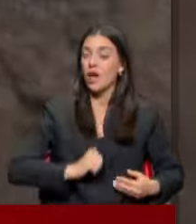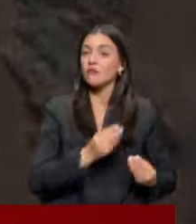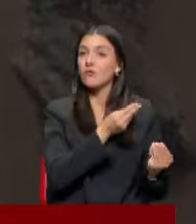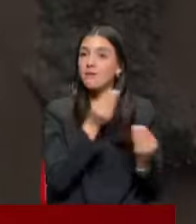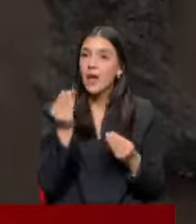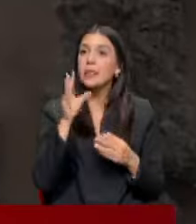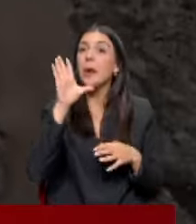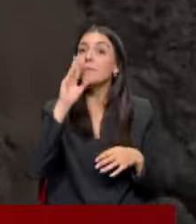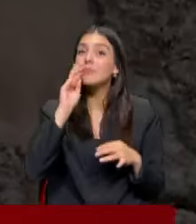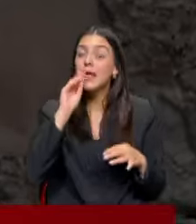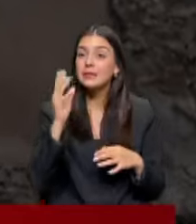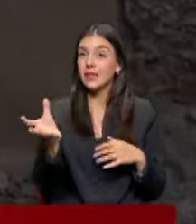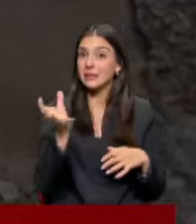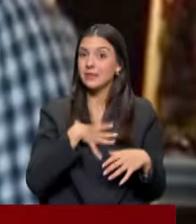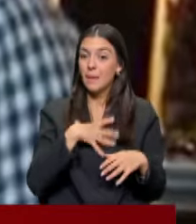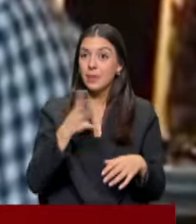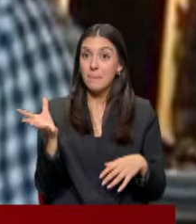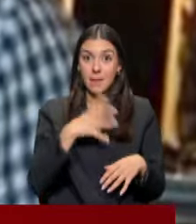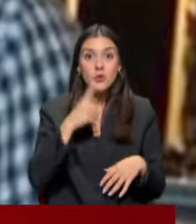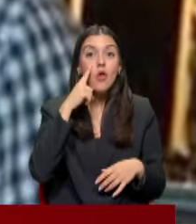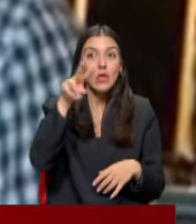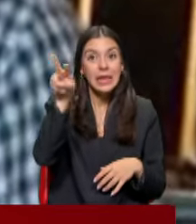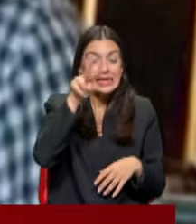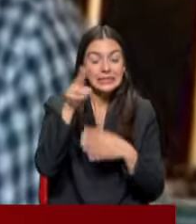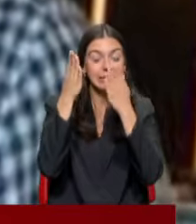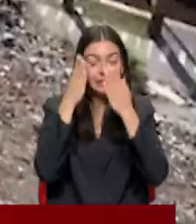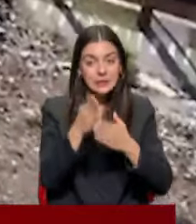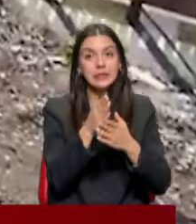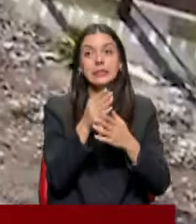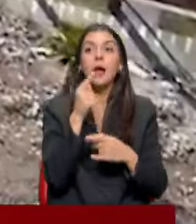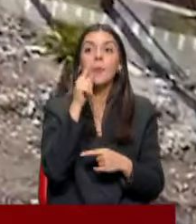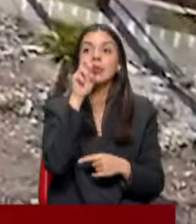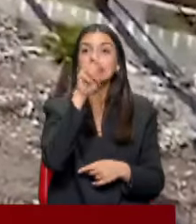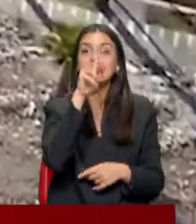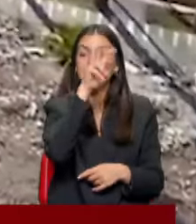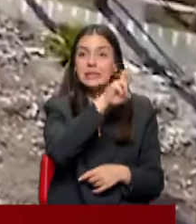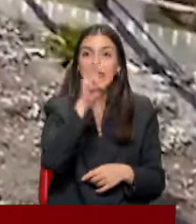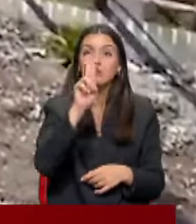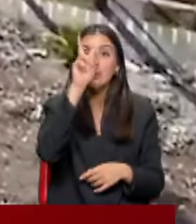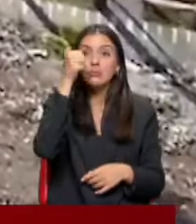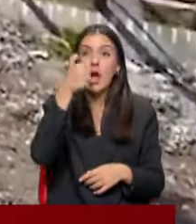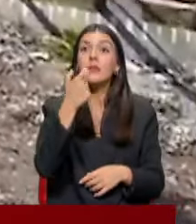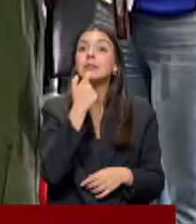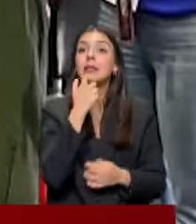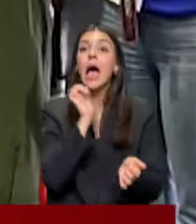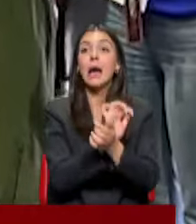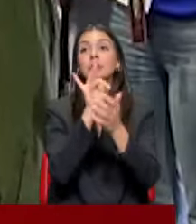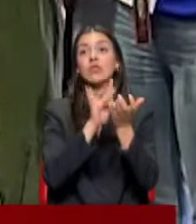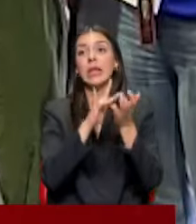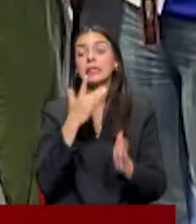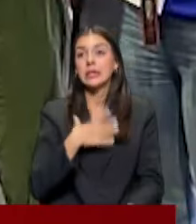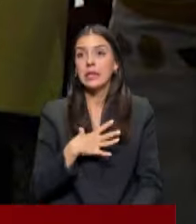sundu. Pastane işletmecileri Sami Kervancıoğlu ve Mustafa Pekel hakkında 876 yıl hapis cezası